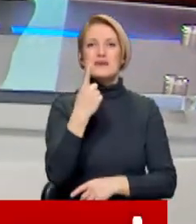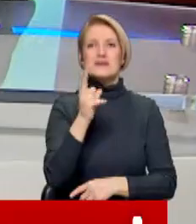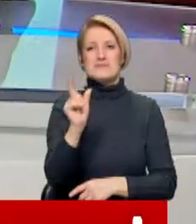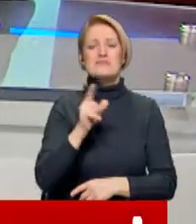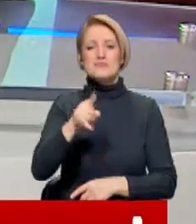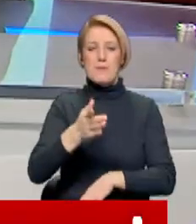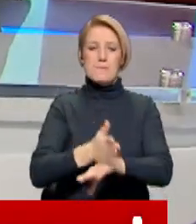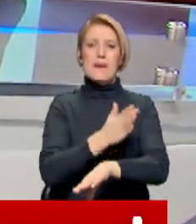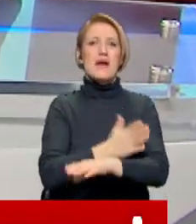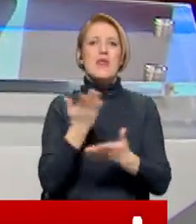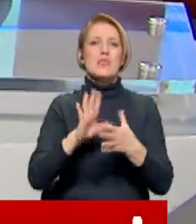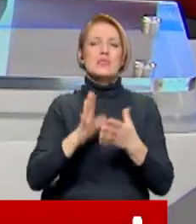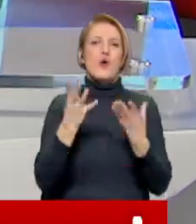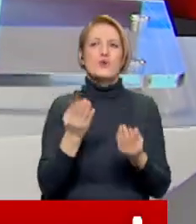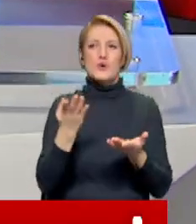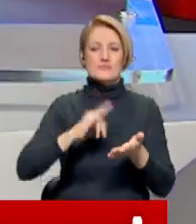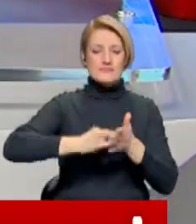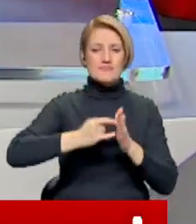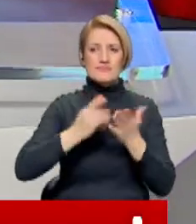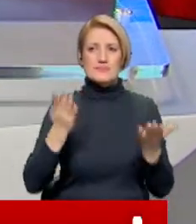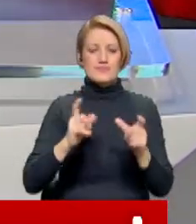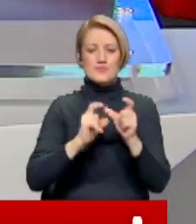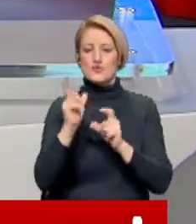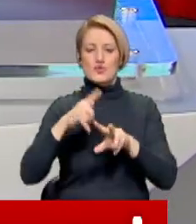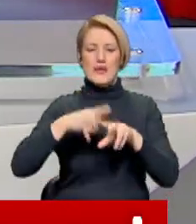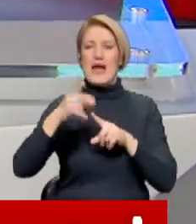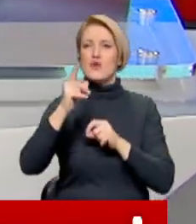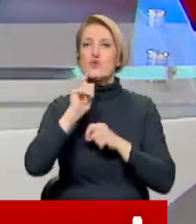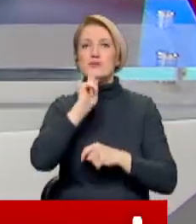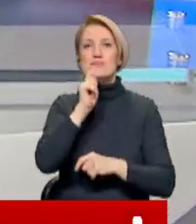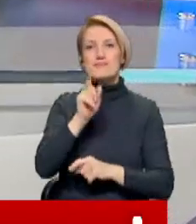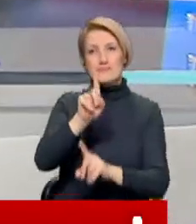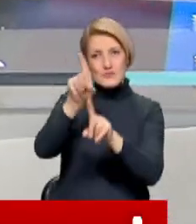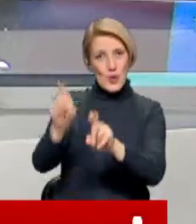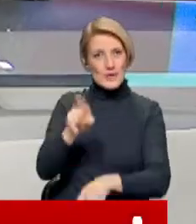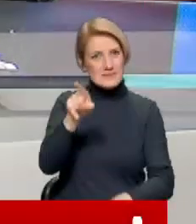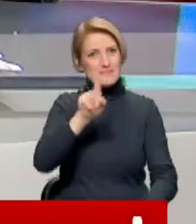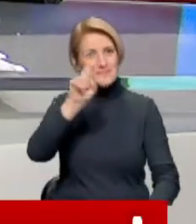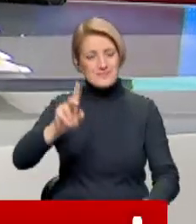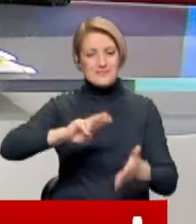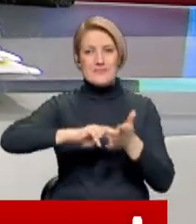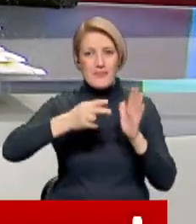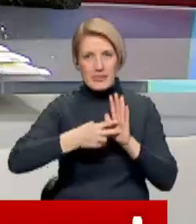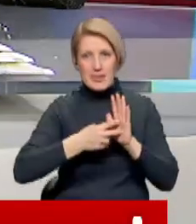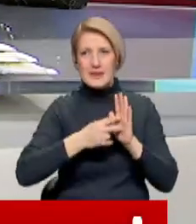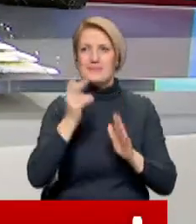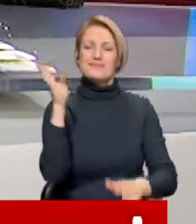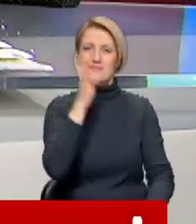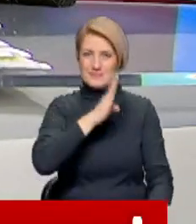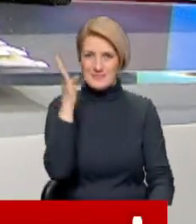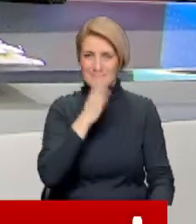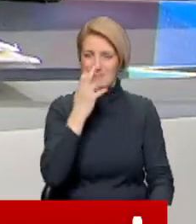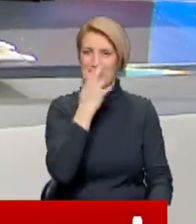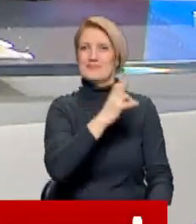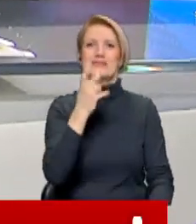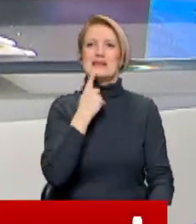bu memlekette ne oluyor? Geçinebiliyor musunuz? Şöyle Öztürk size sordu. Evet. Ondan sonra idara, müdara, dubara dediniz. Aynen,